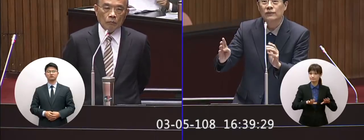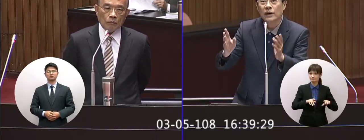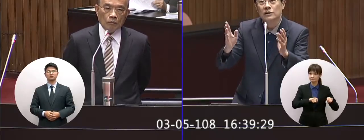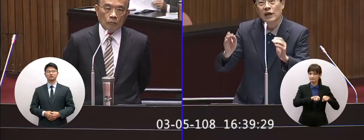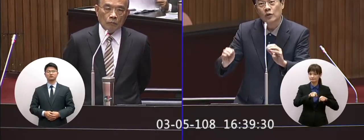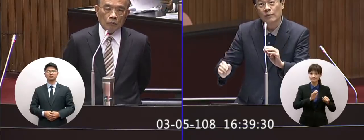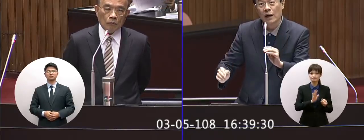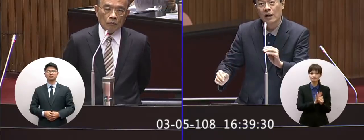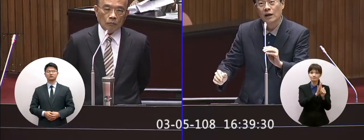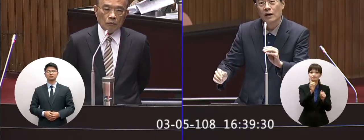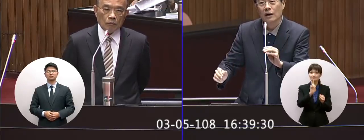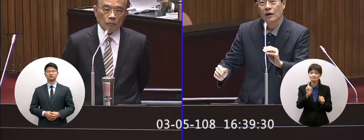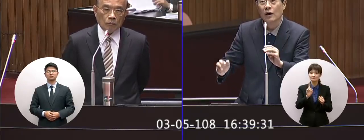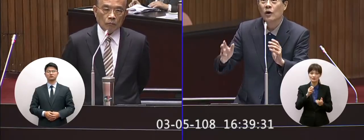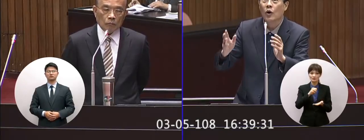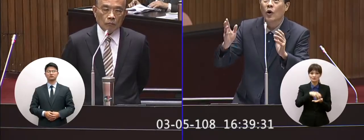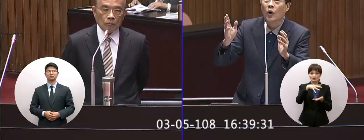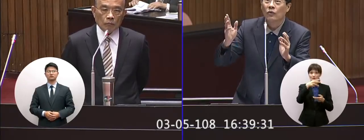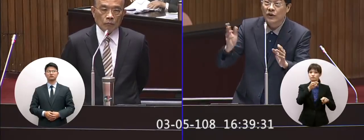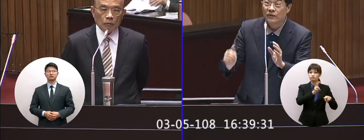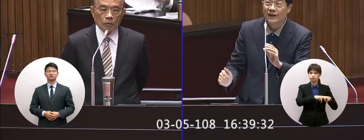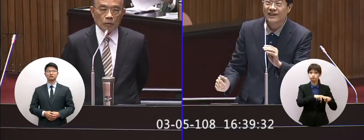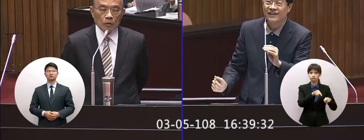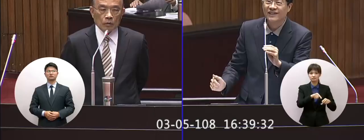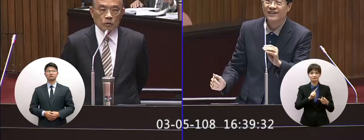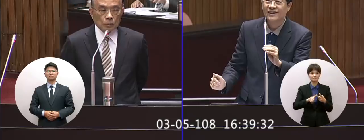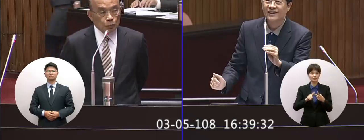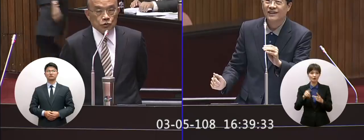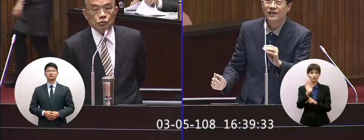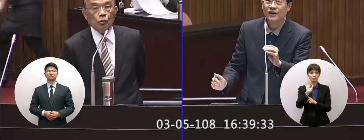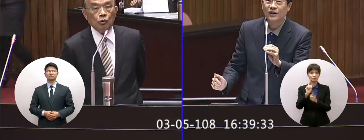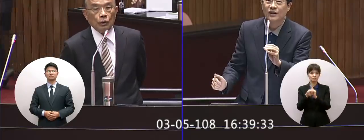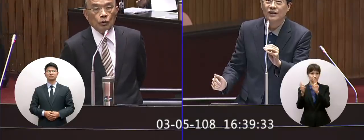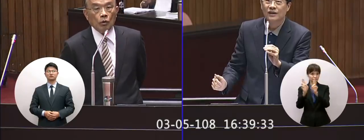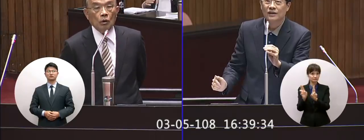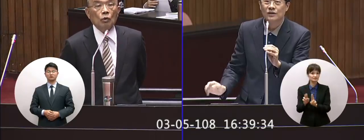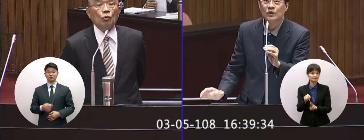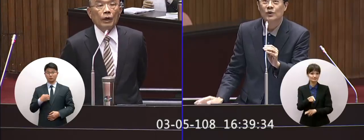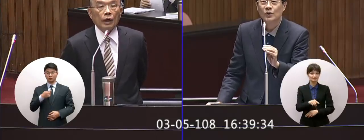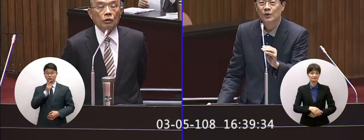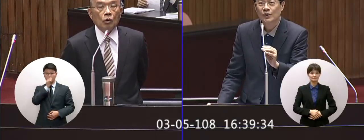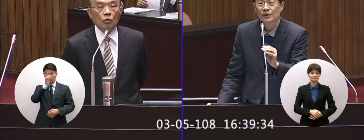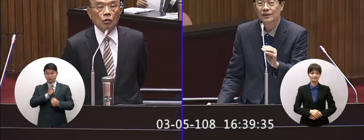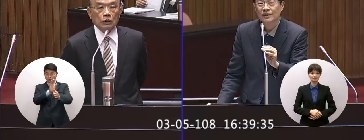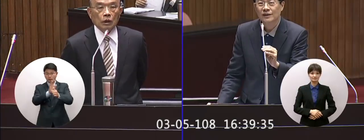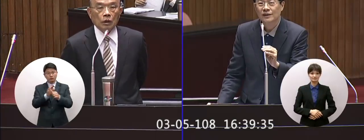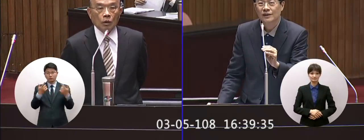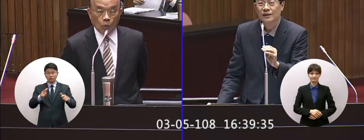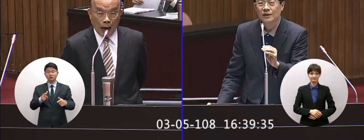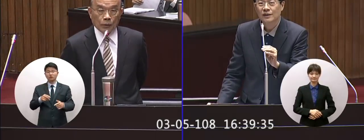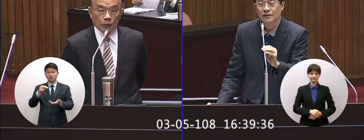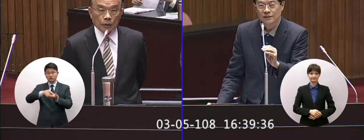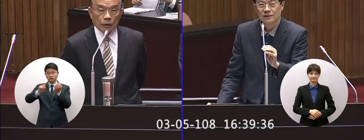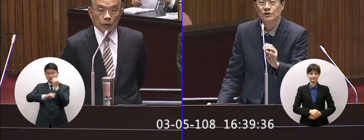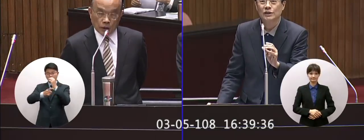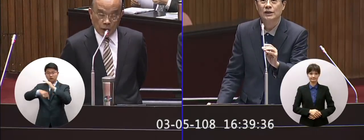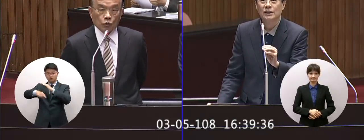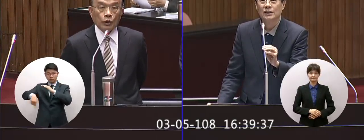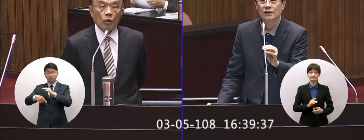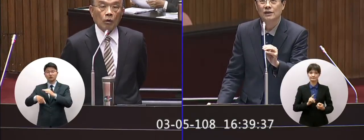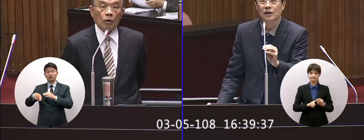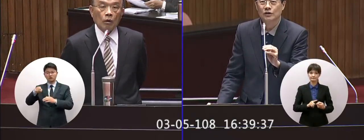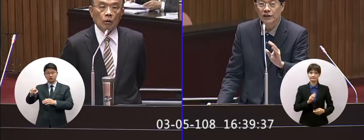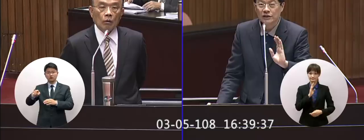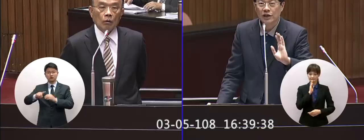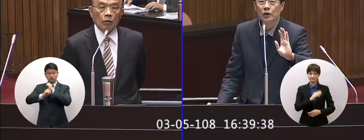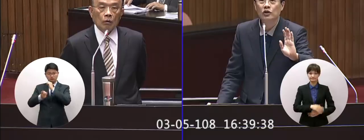是飞核家园嘛？好，还有风力发电。 这不只是我推动，贵院通过的法律。 是 也